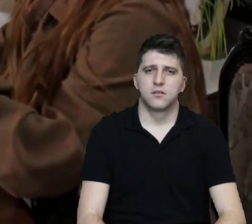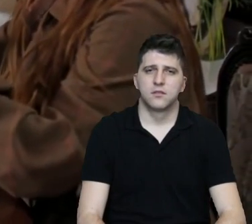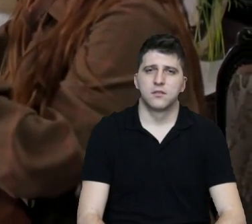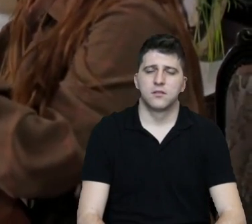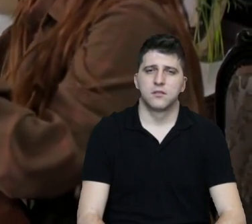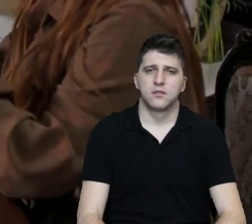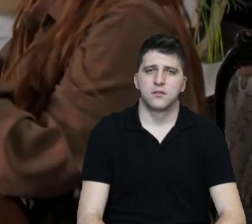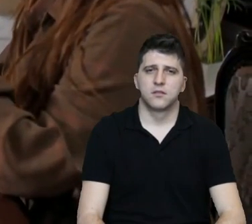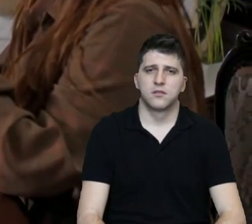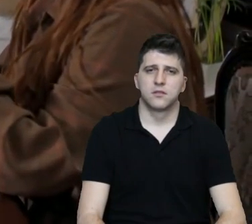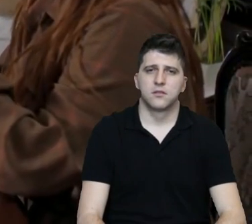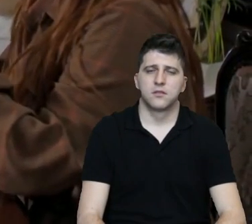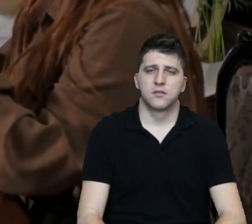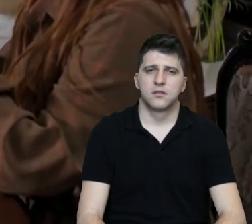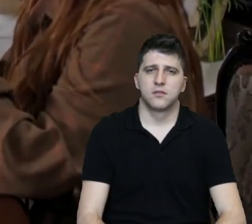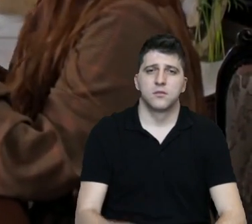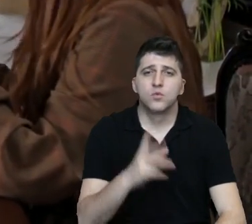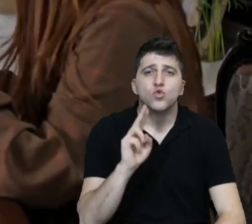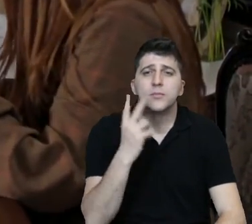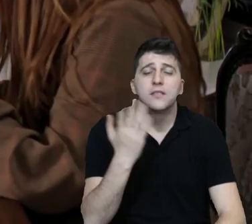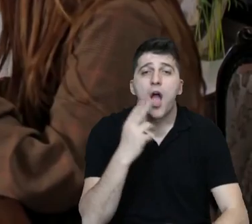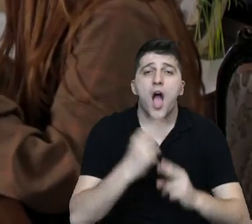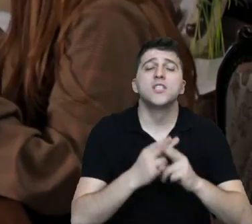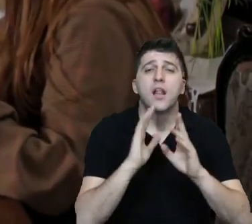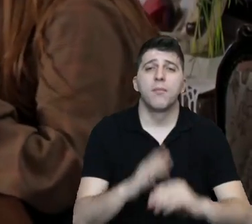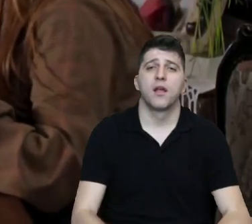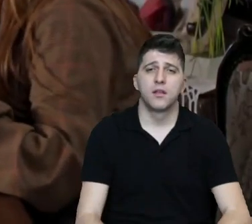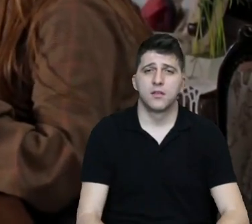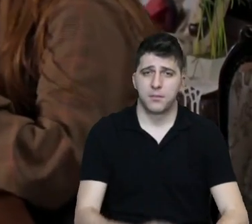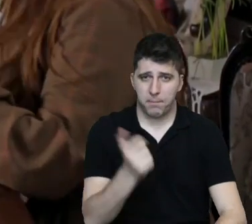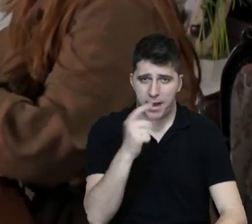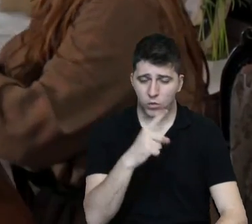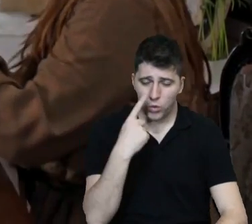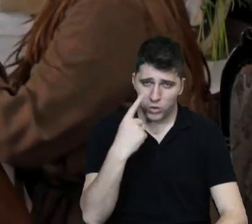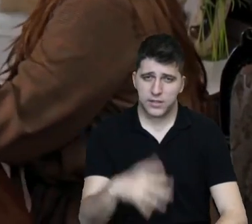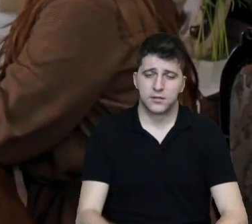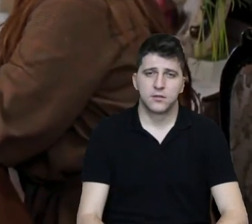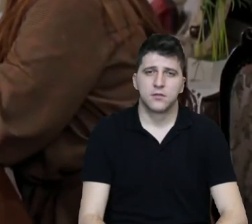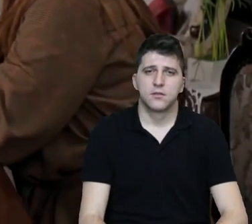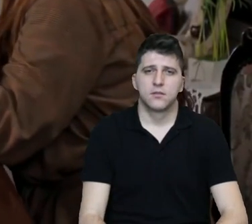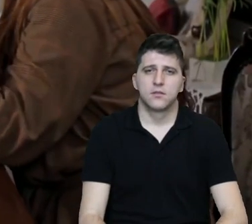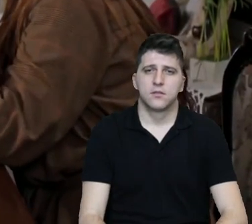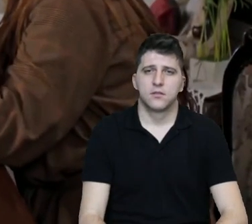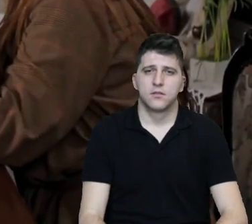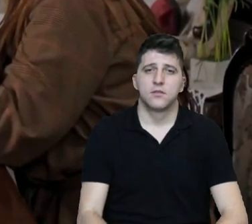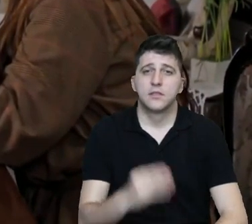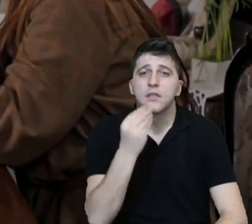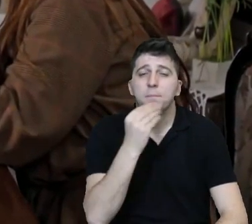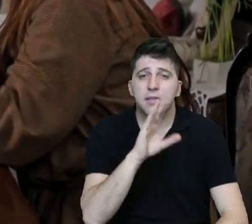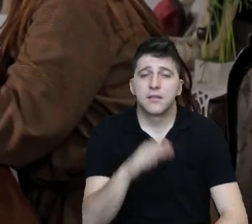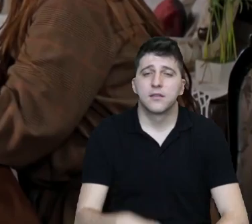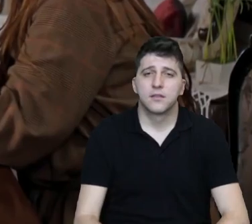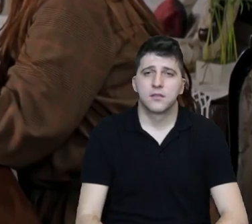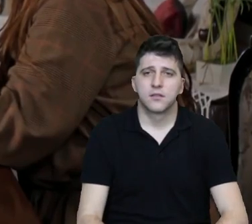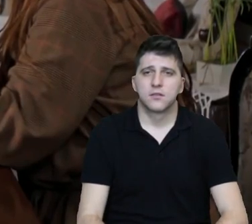sürdü. Peki sürpriz ne? Acele etme. Biraz sonra göreceksin. Ağzındakini bitir.